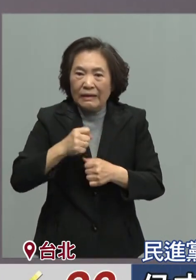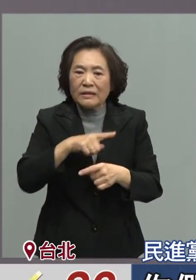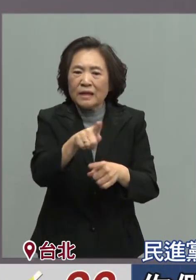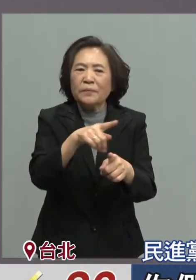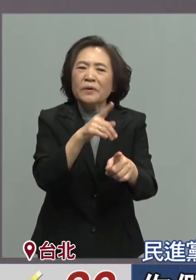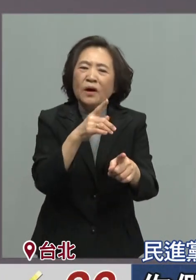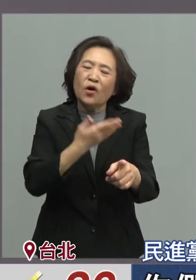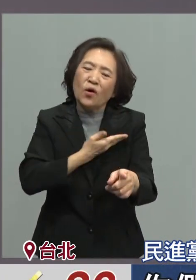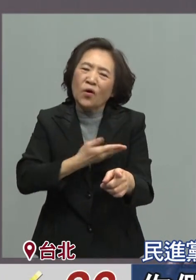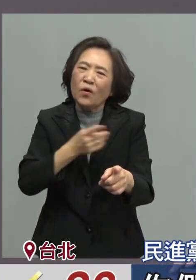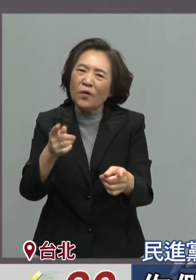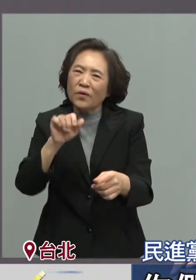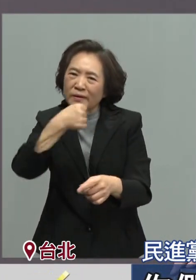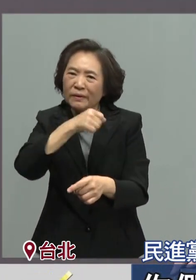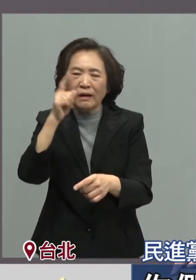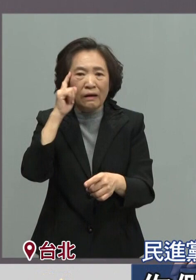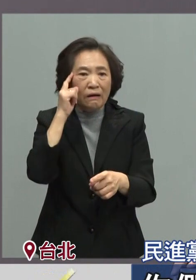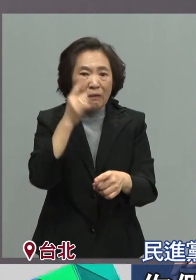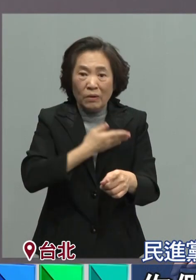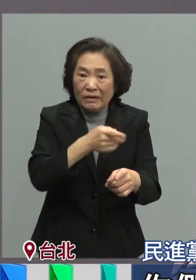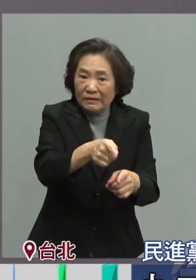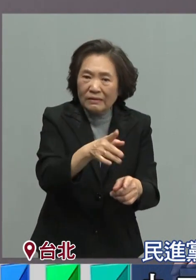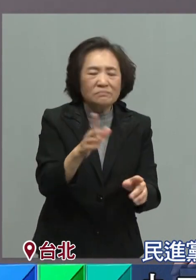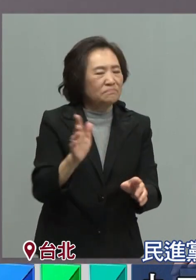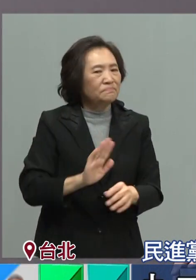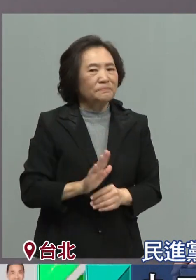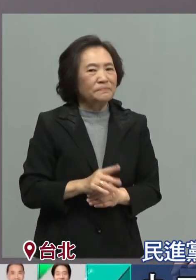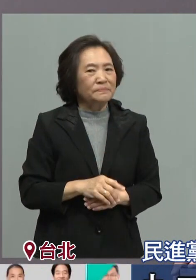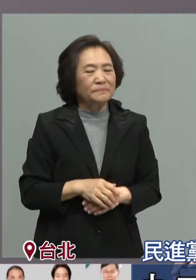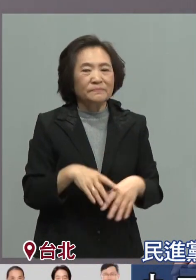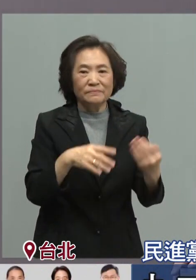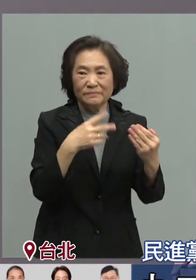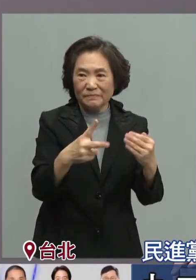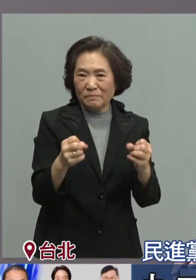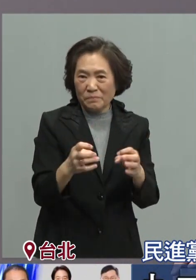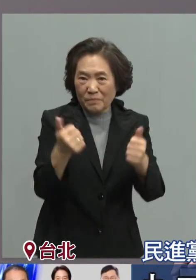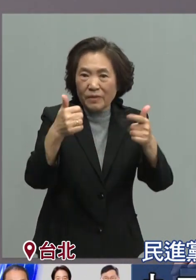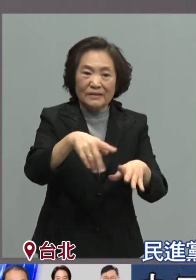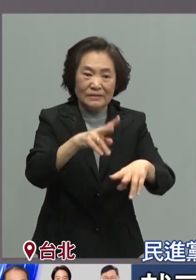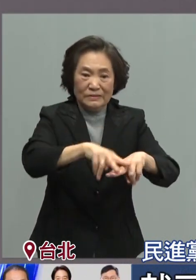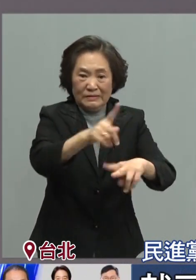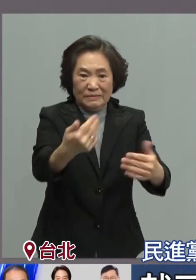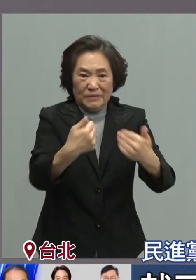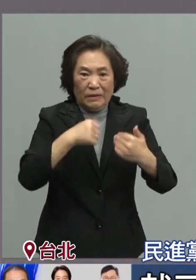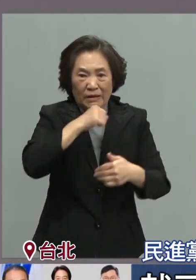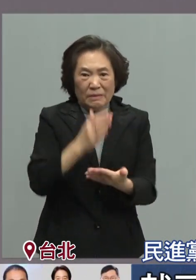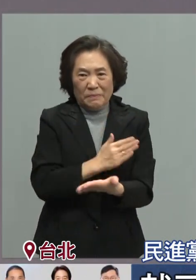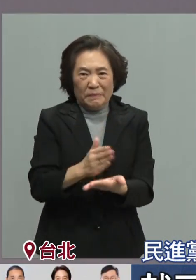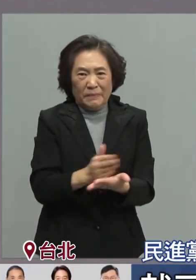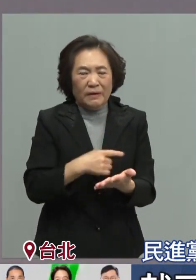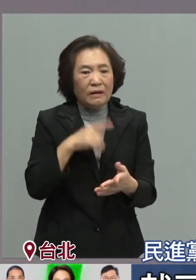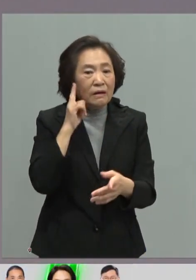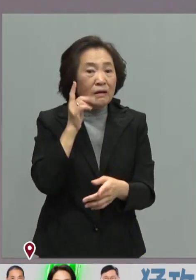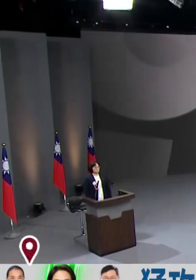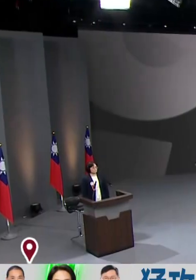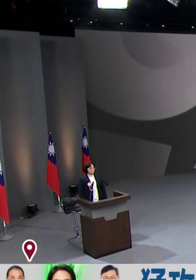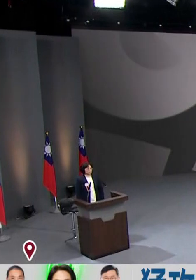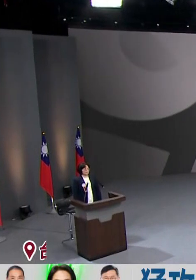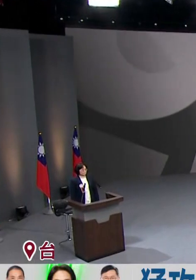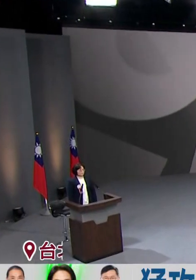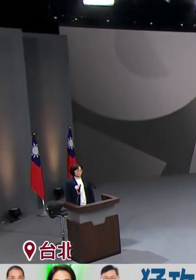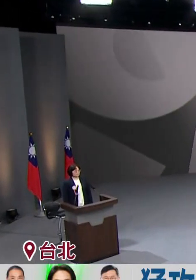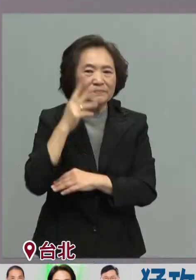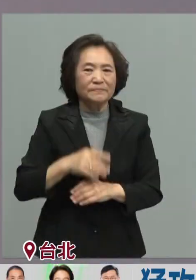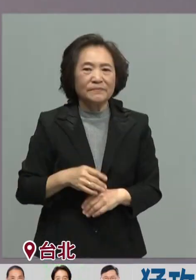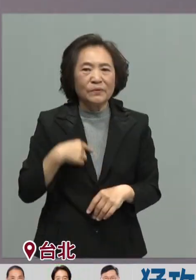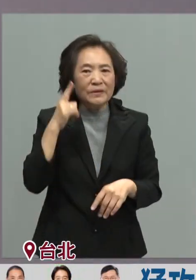你们真的认为接受一个中国原则、九二共识或两岸一家亲就可以获得和平吗？ 两岸议